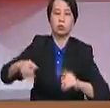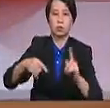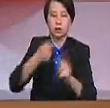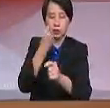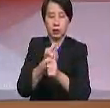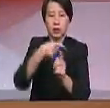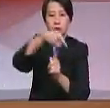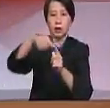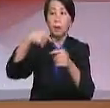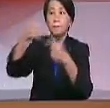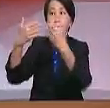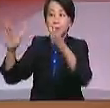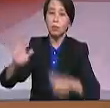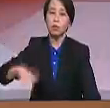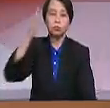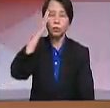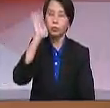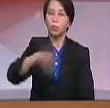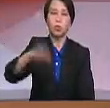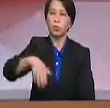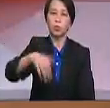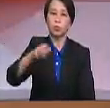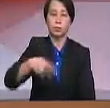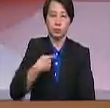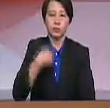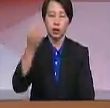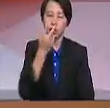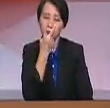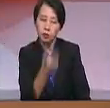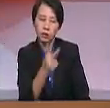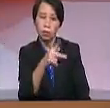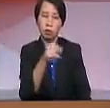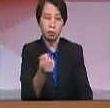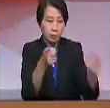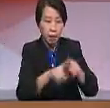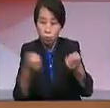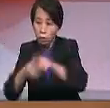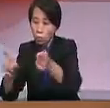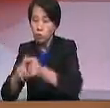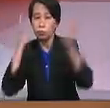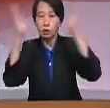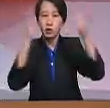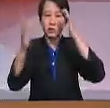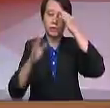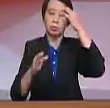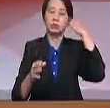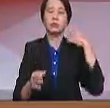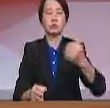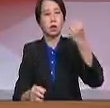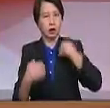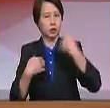tarikh kita nak buka. Dan kita akan tengok dari segi kes yang berlaku di negara kita. Ada dua. Yang